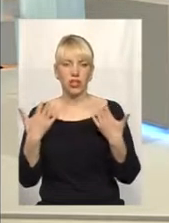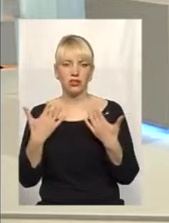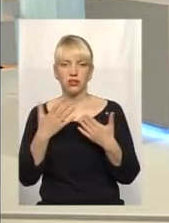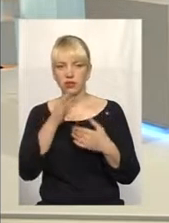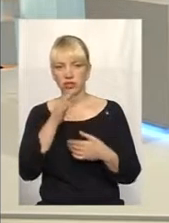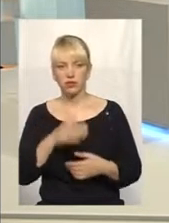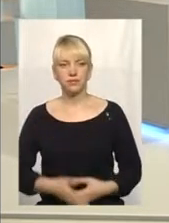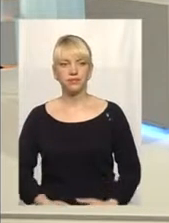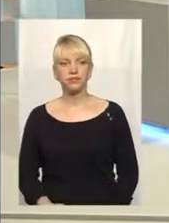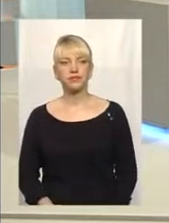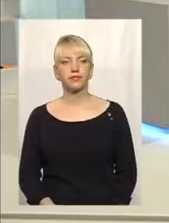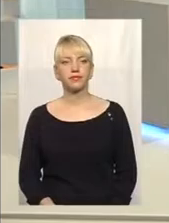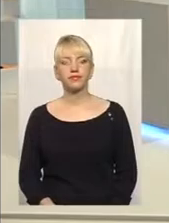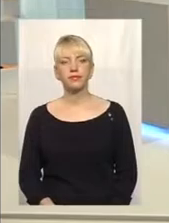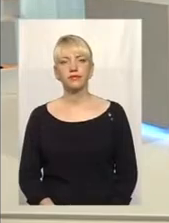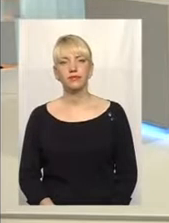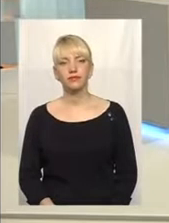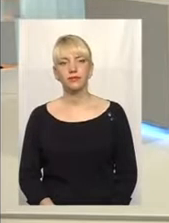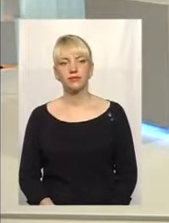дозвілля?